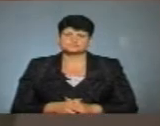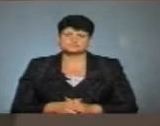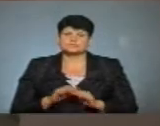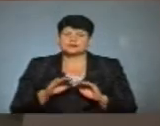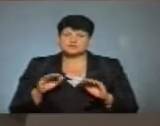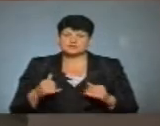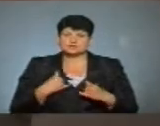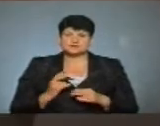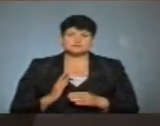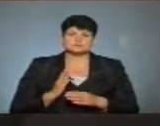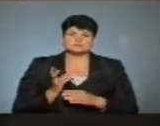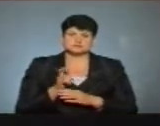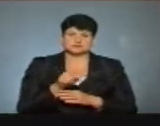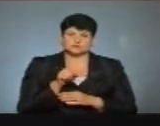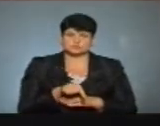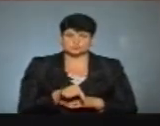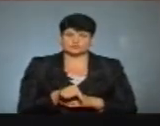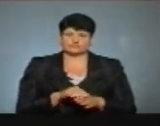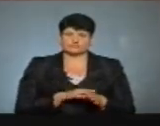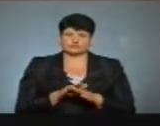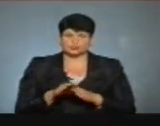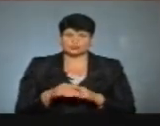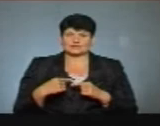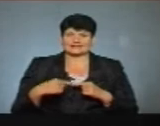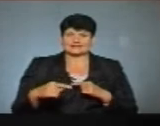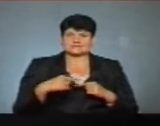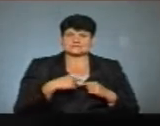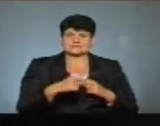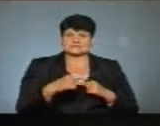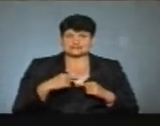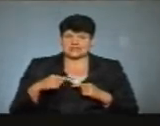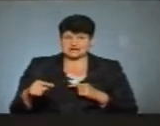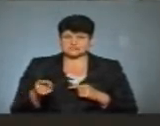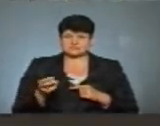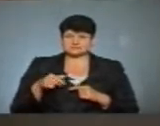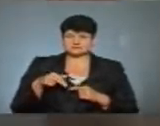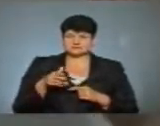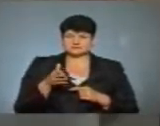Діти в нас тут заходять. Тут дотримуються дистанції, от сюди вони йдуть,